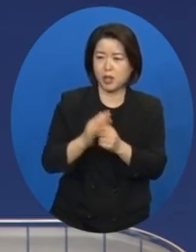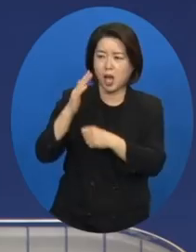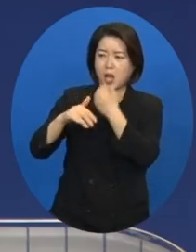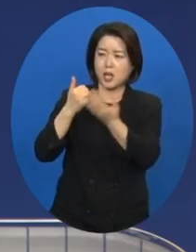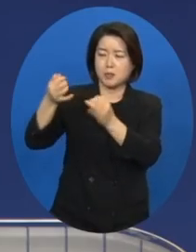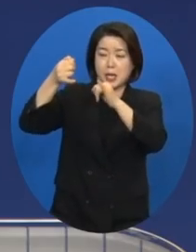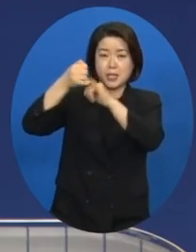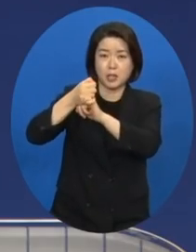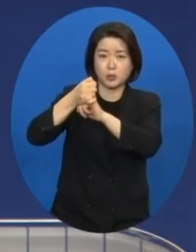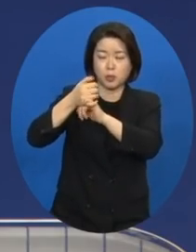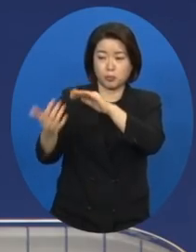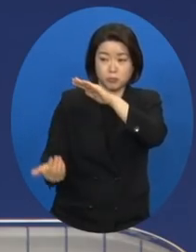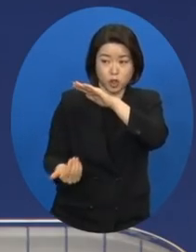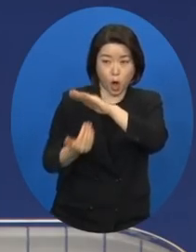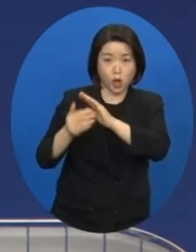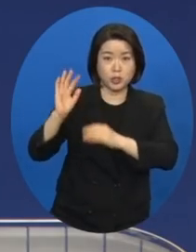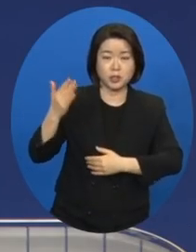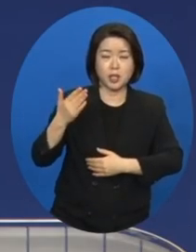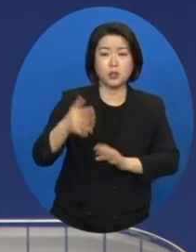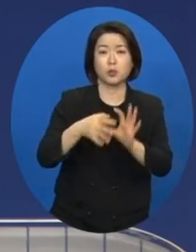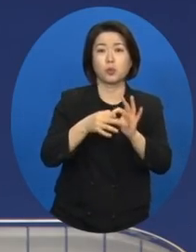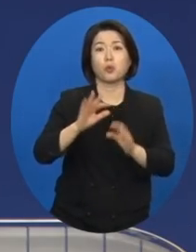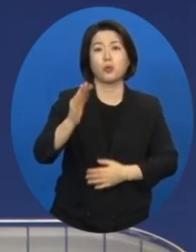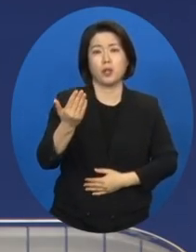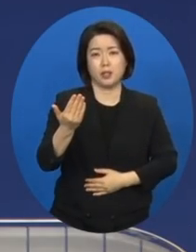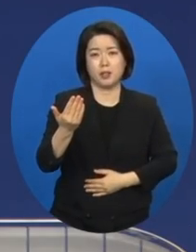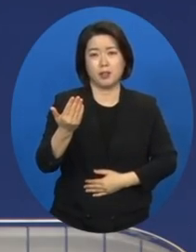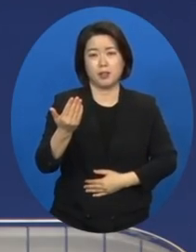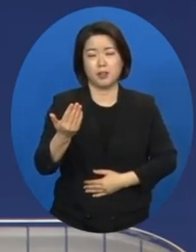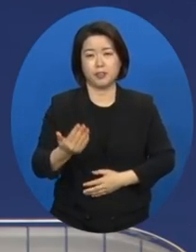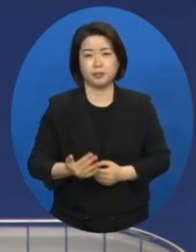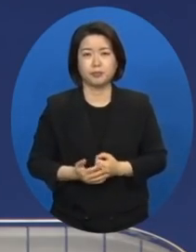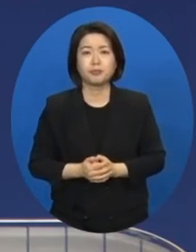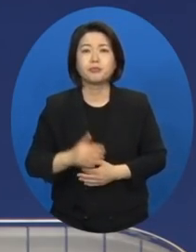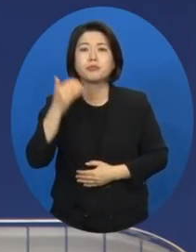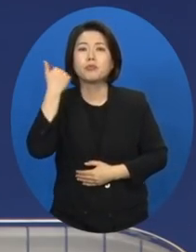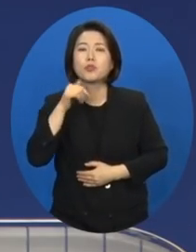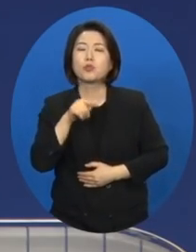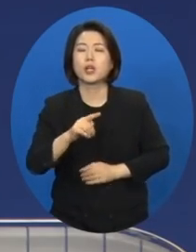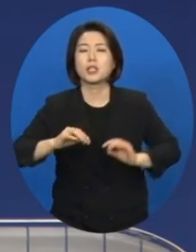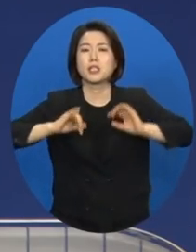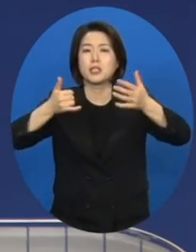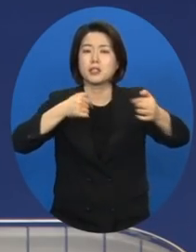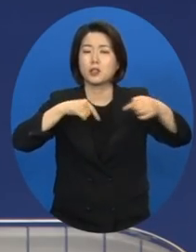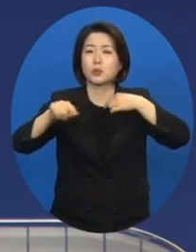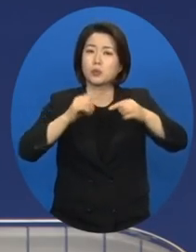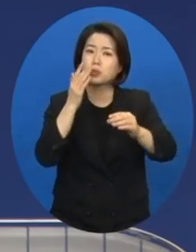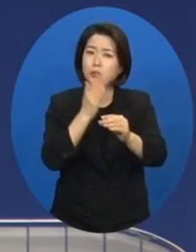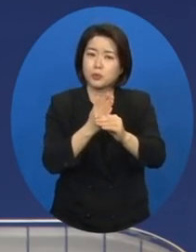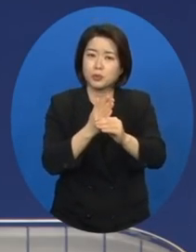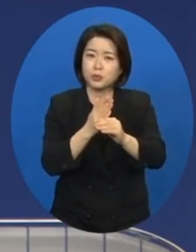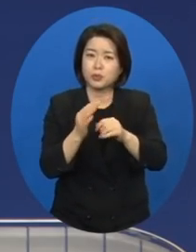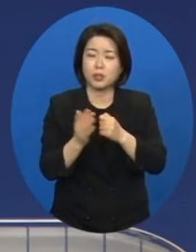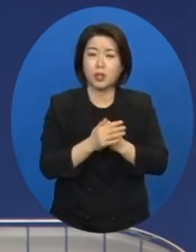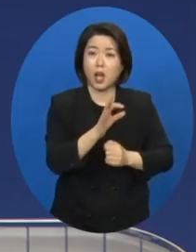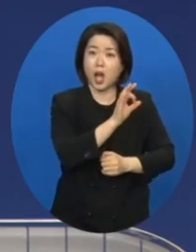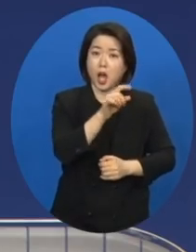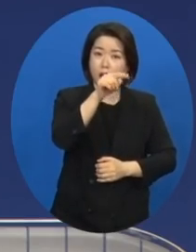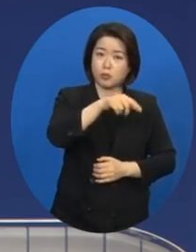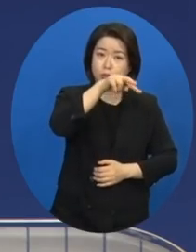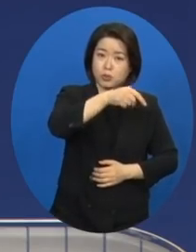그 약속이 성취가 되는 도구가 되었다고. 누가 이 세상을 통치하고 있습니까?